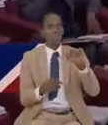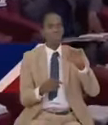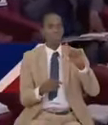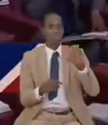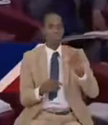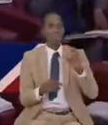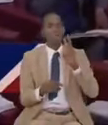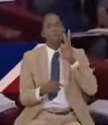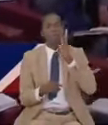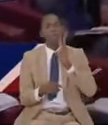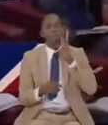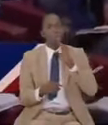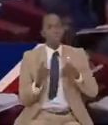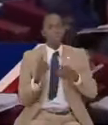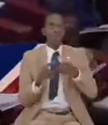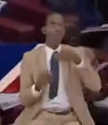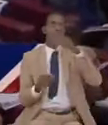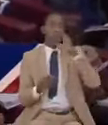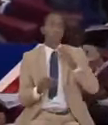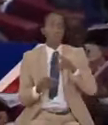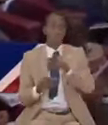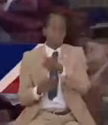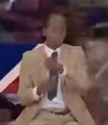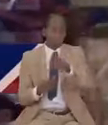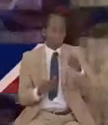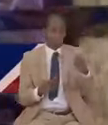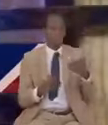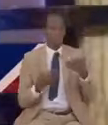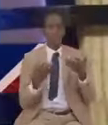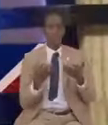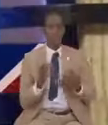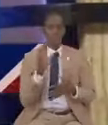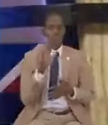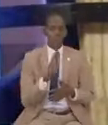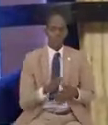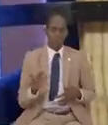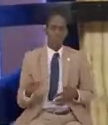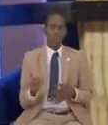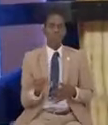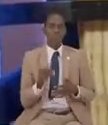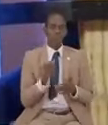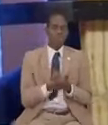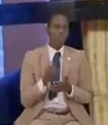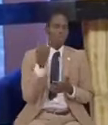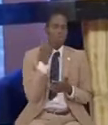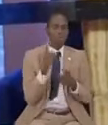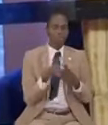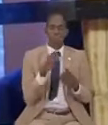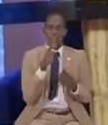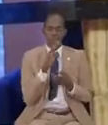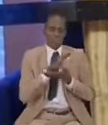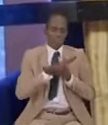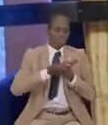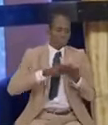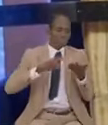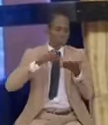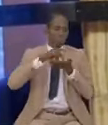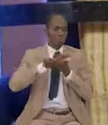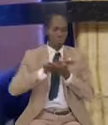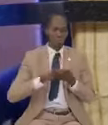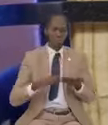vous-même je veux que vos enfants soient pu soit parfait soit profitable à moi et